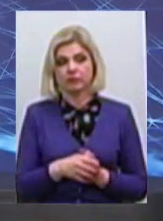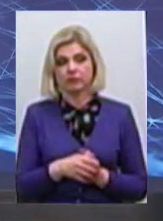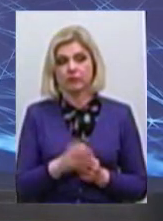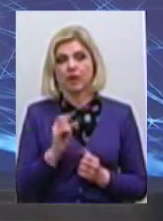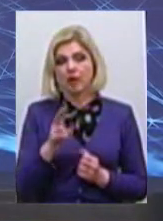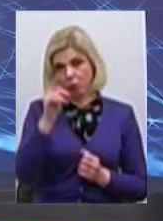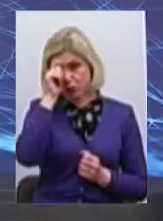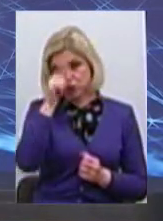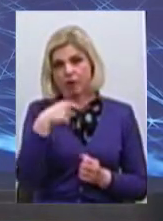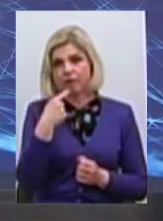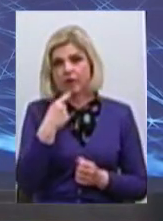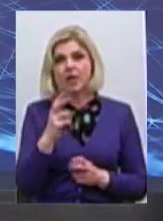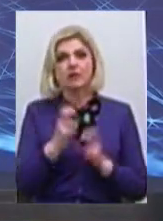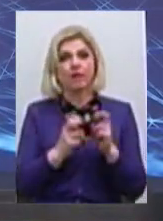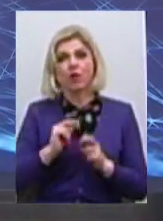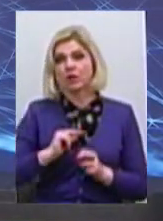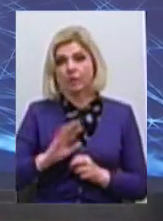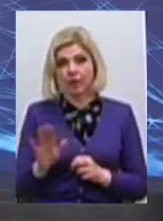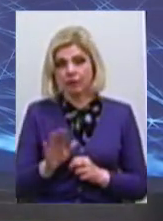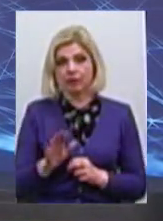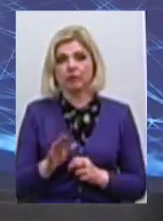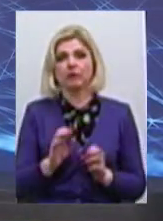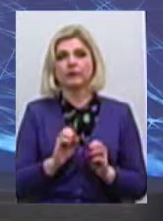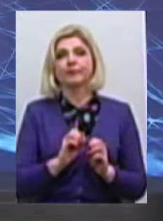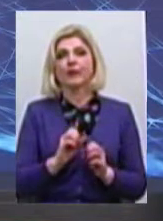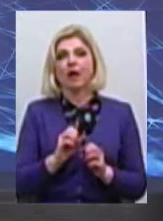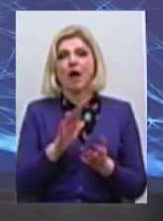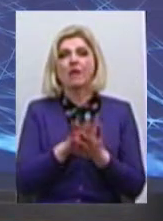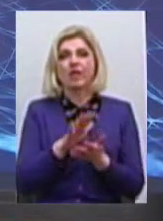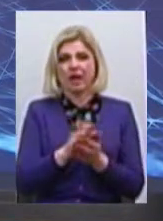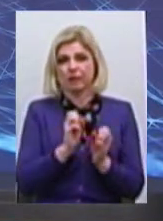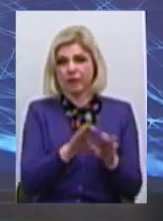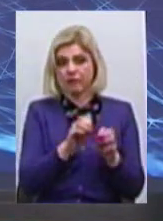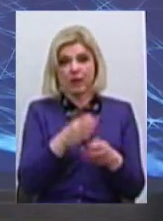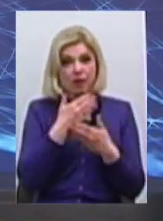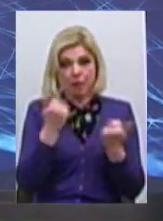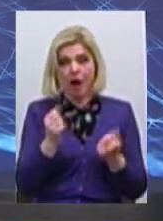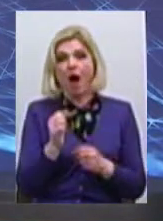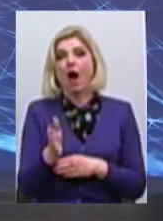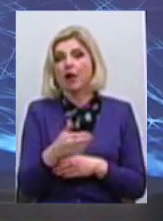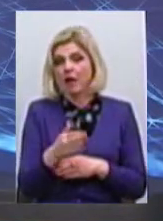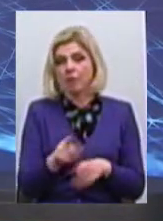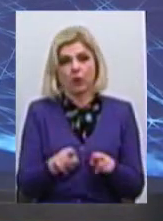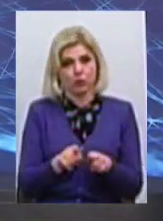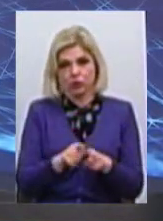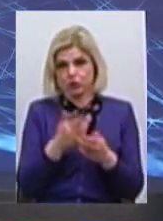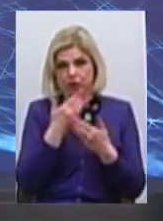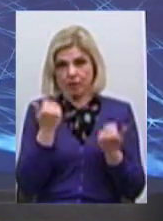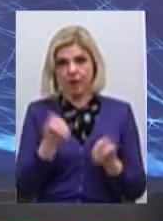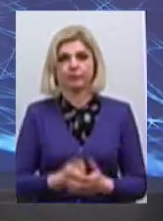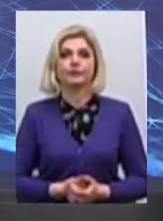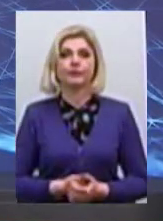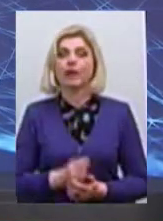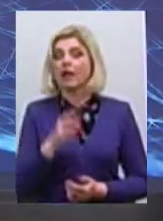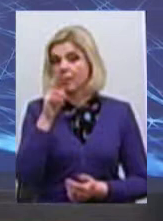чоловік сказав, що заводи не працюють, викидів немає, а риби при цьому також немає. Та